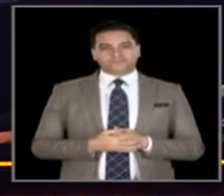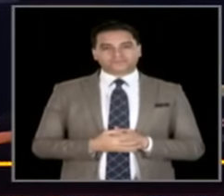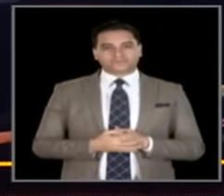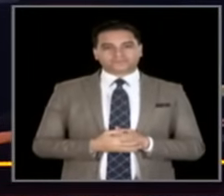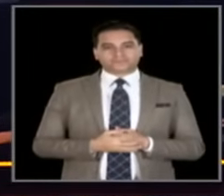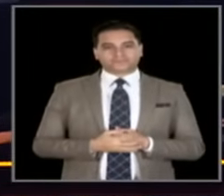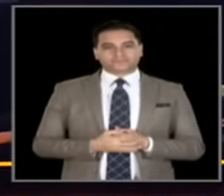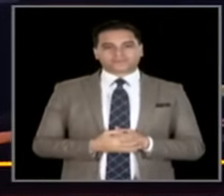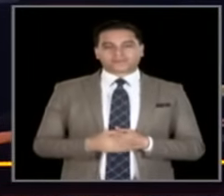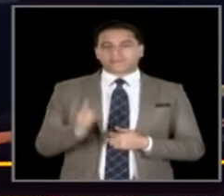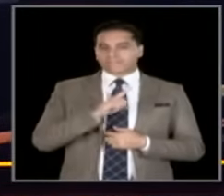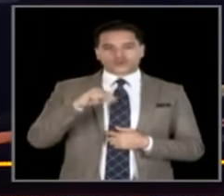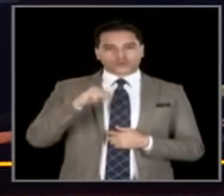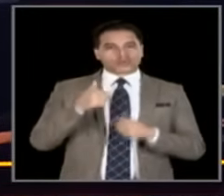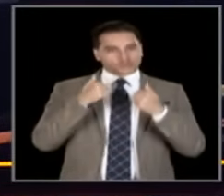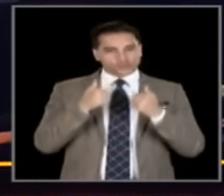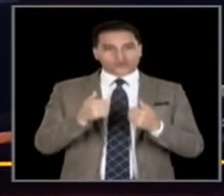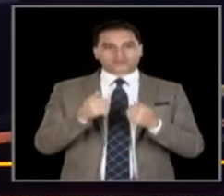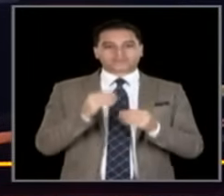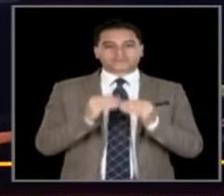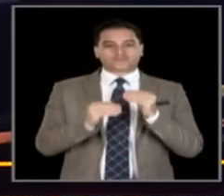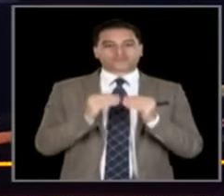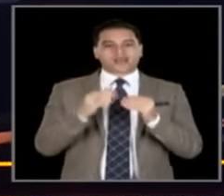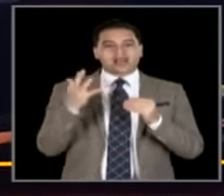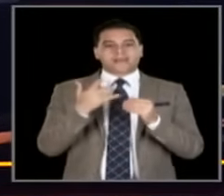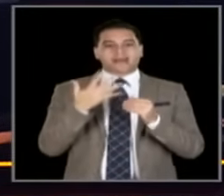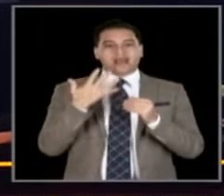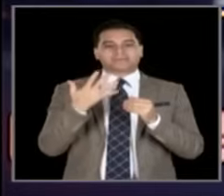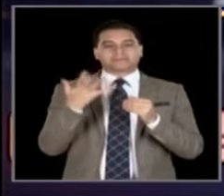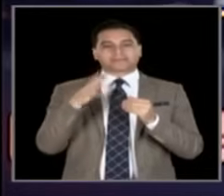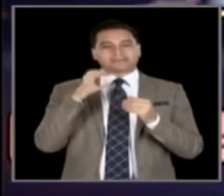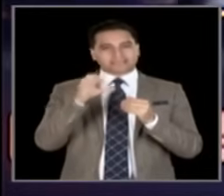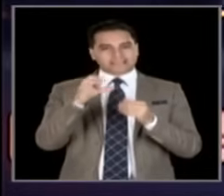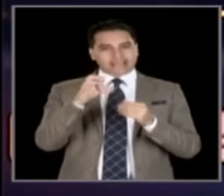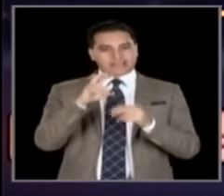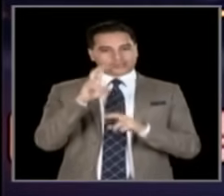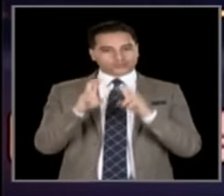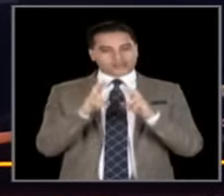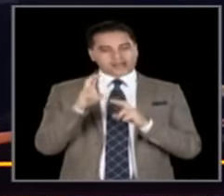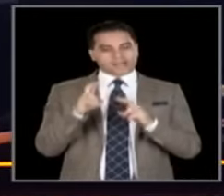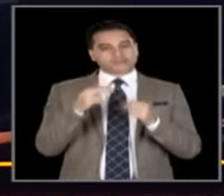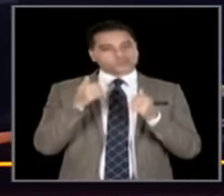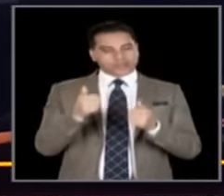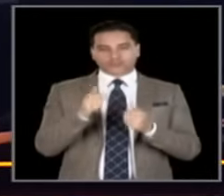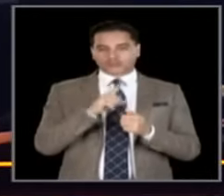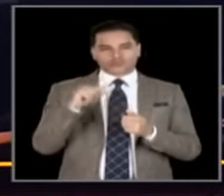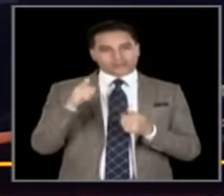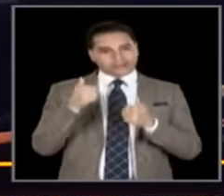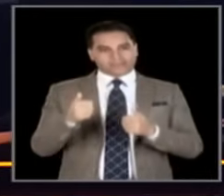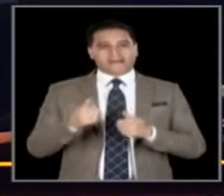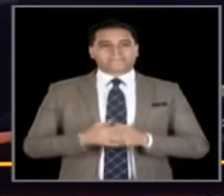كويس مش وحش خمسه من تسعه لا خمسه من تسعه